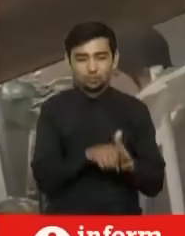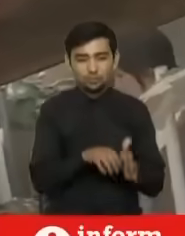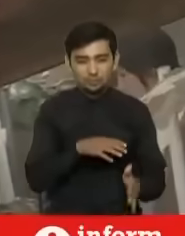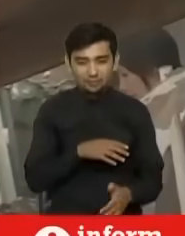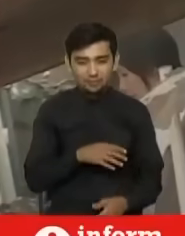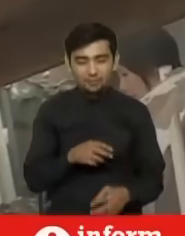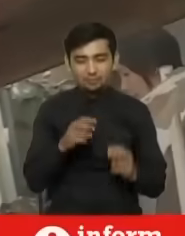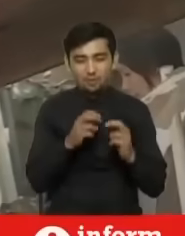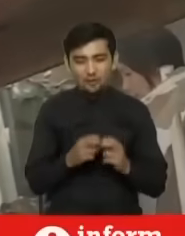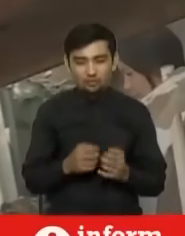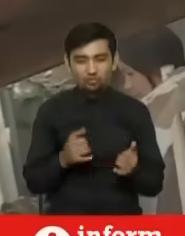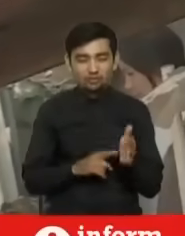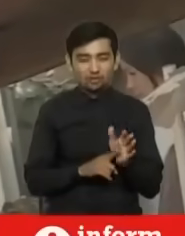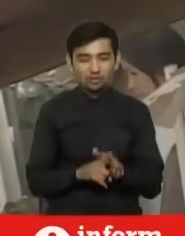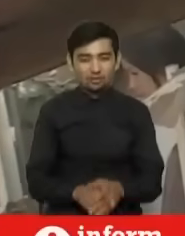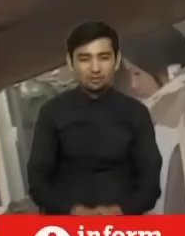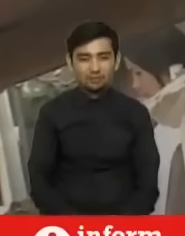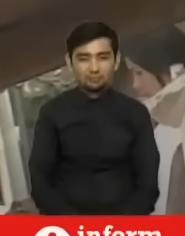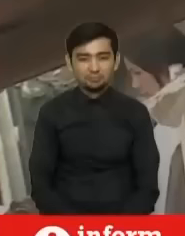Влад Шишко, Информбюро, Алматы.